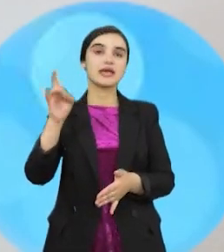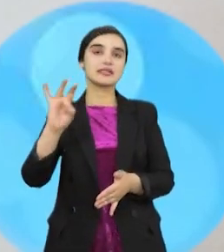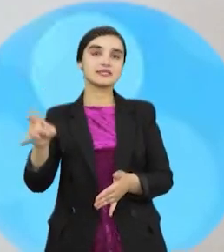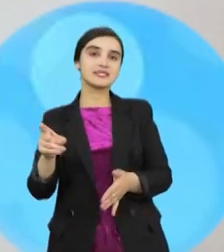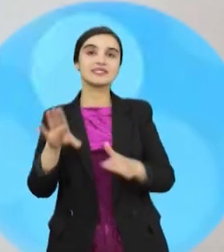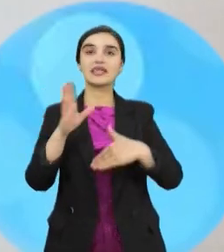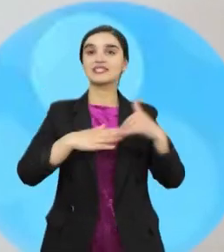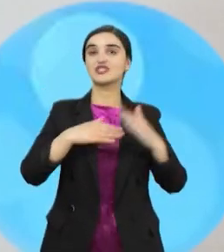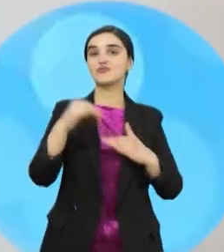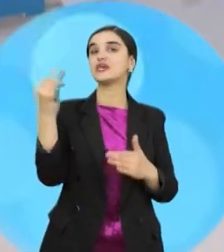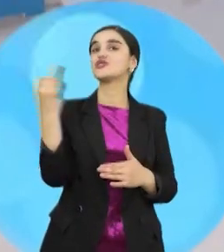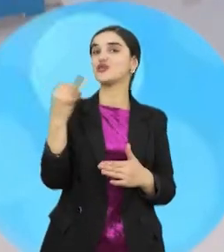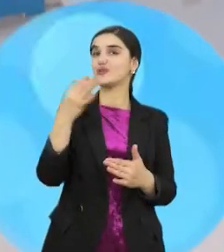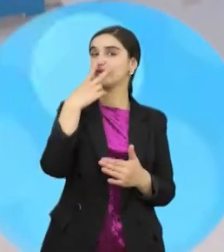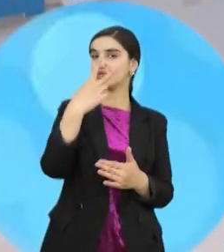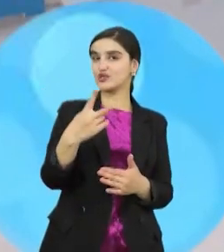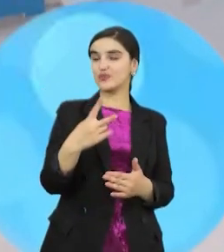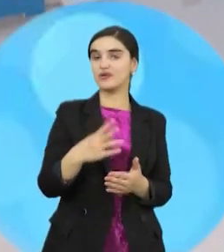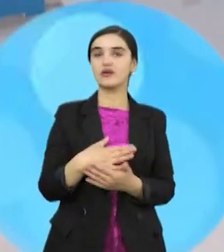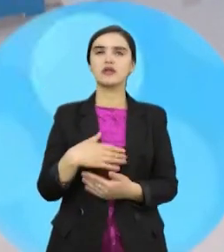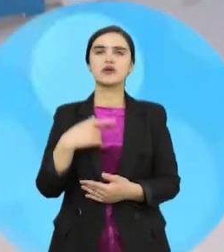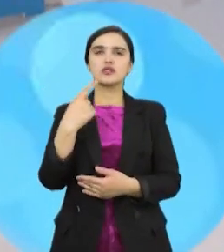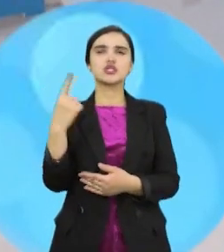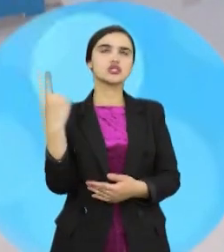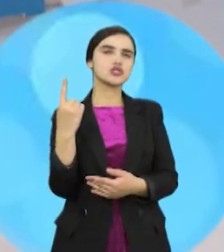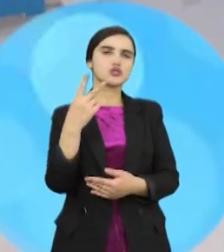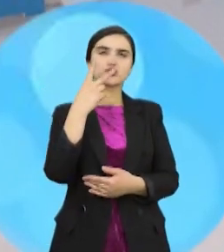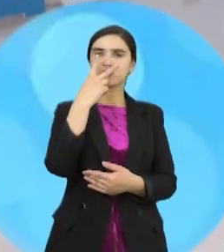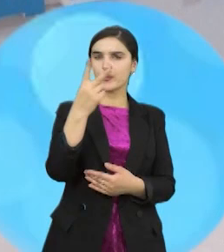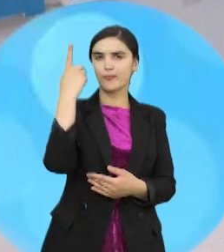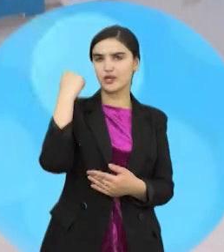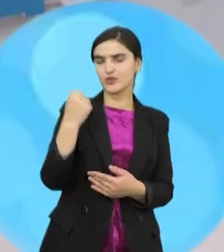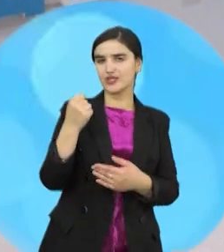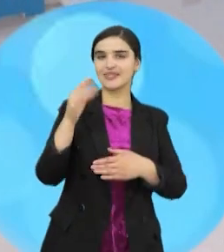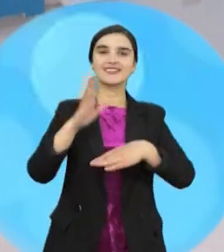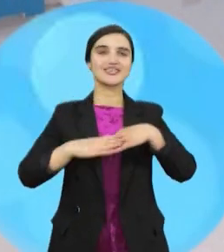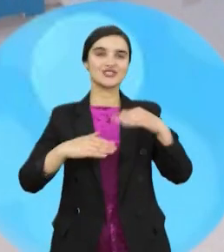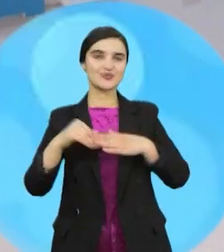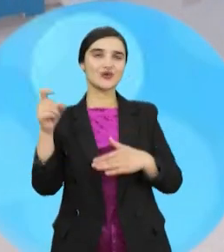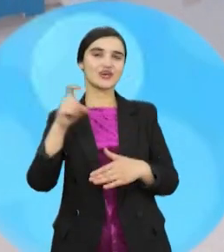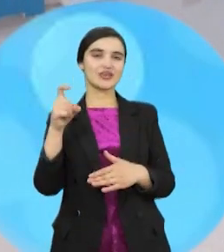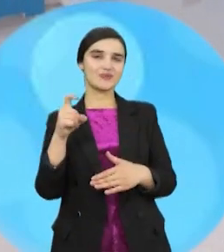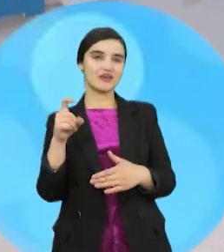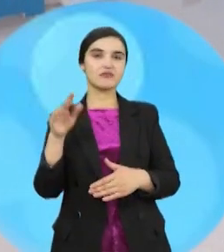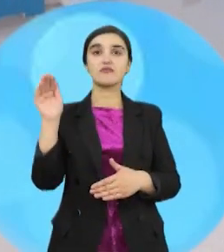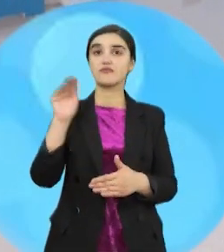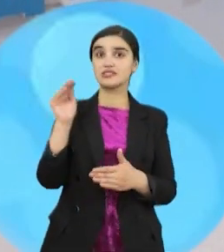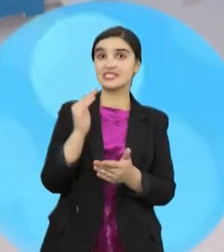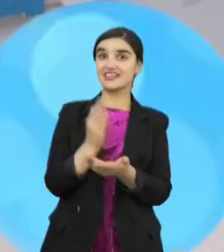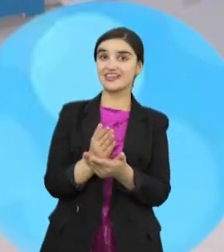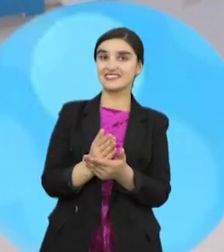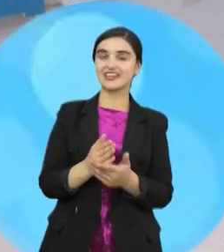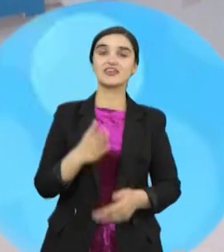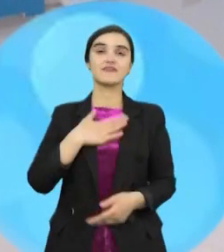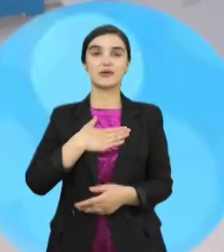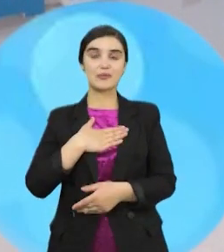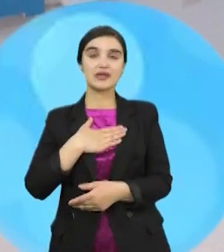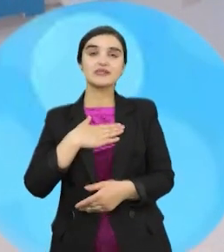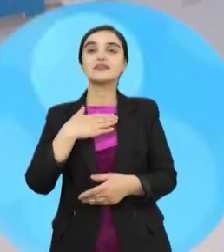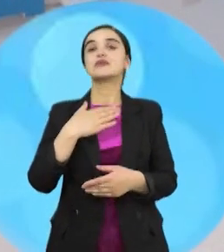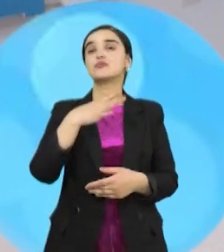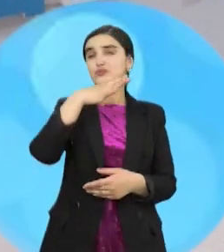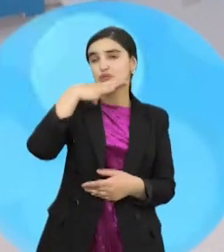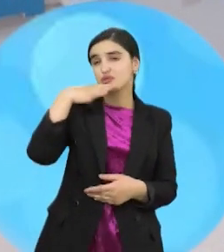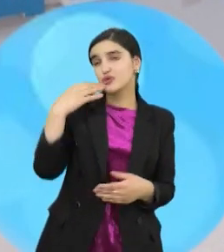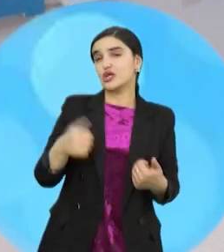جالب را نشان می دهم. و طوری که شما می دانید، تجربه ها یا خیمیایی و یا فیزیکی می شوند. و من